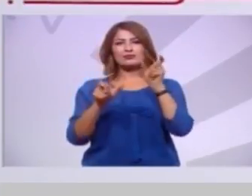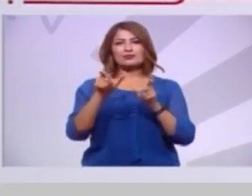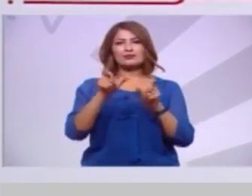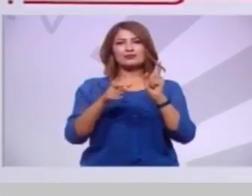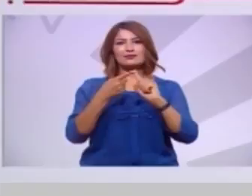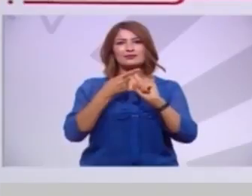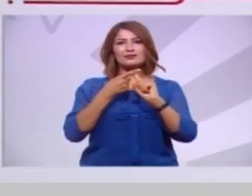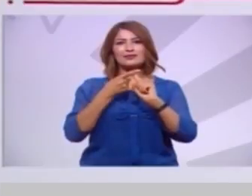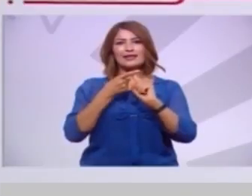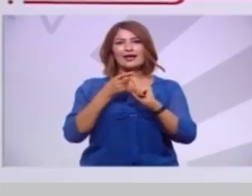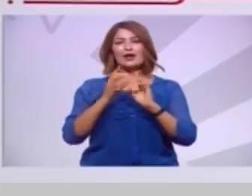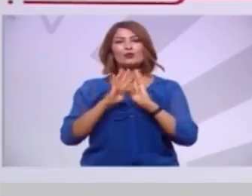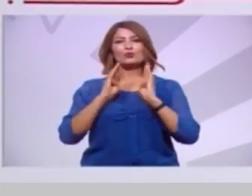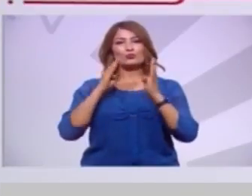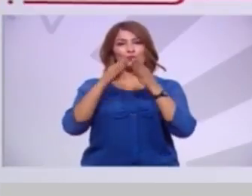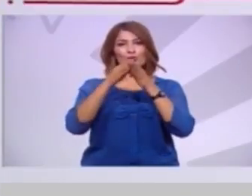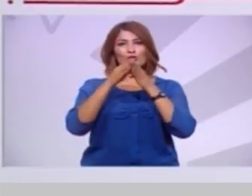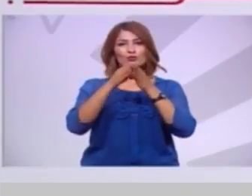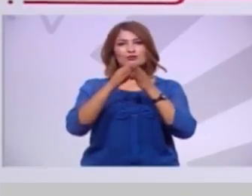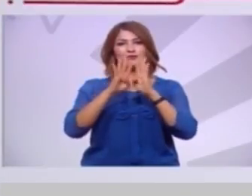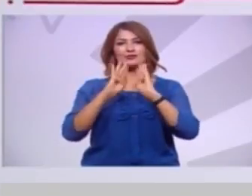ونطلب من الجميع